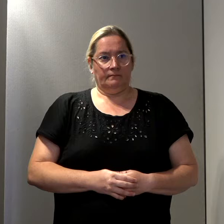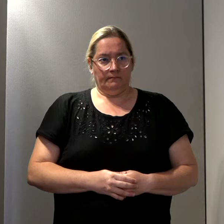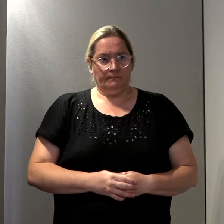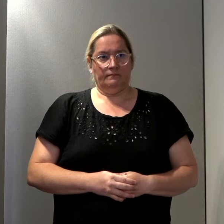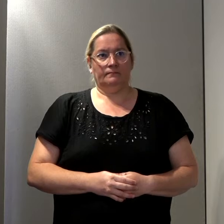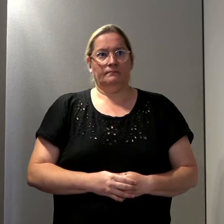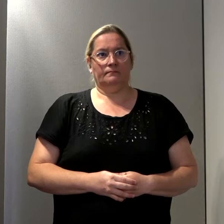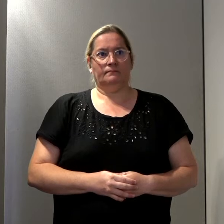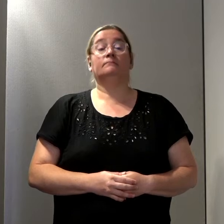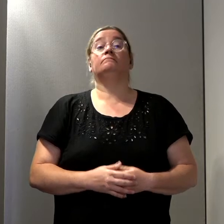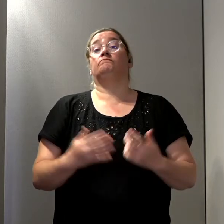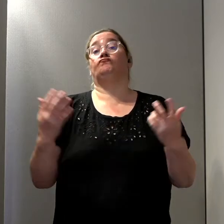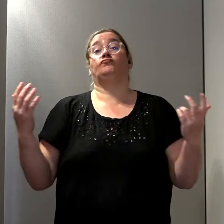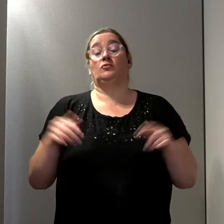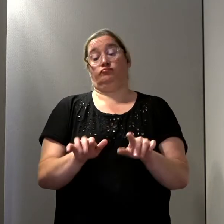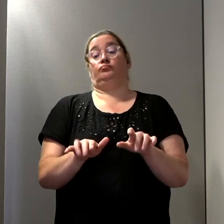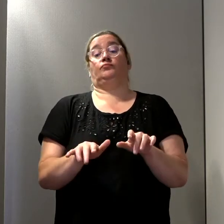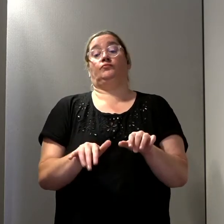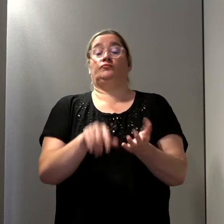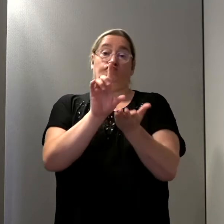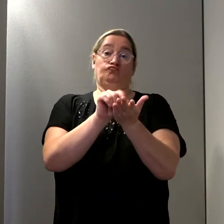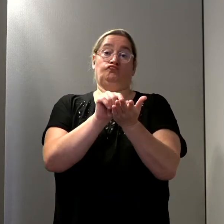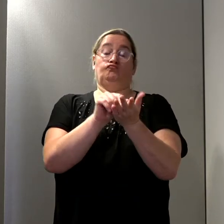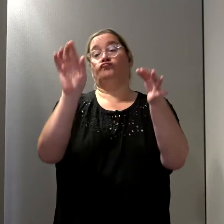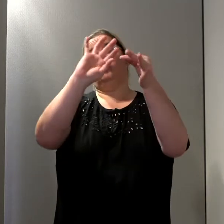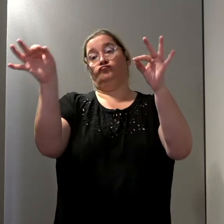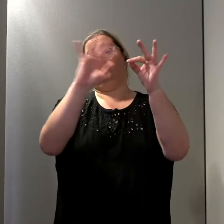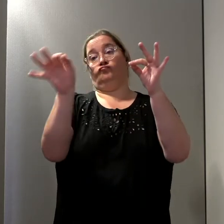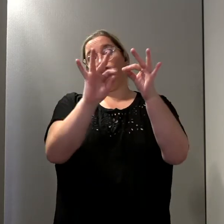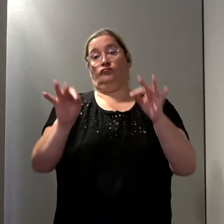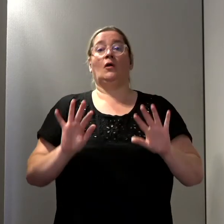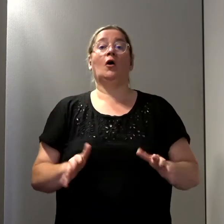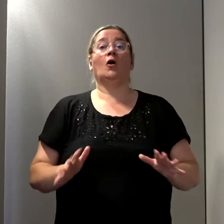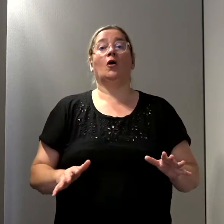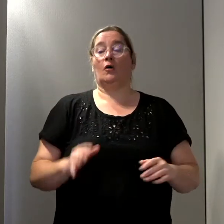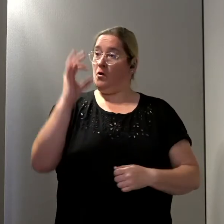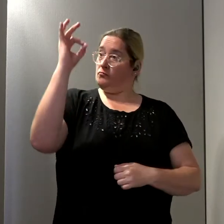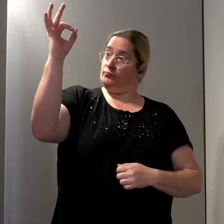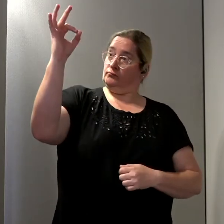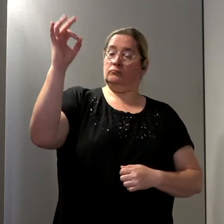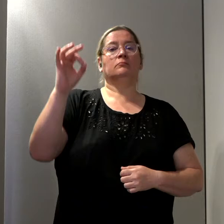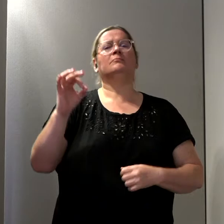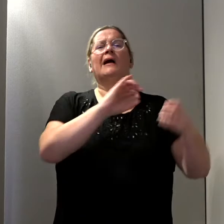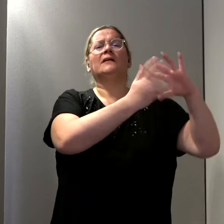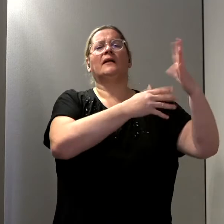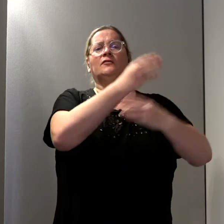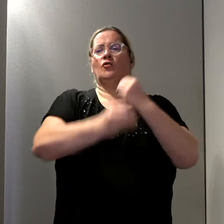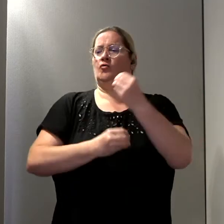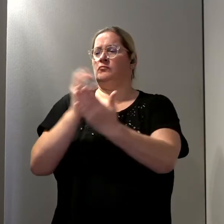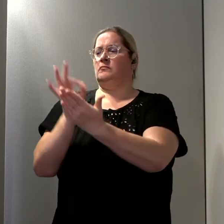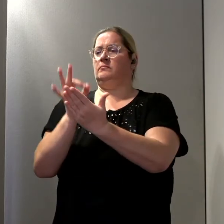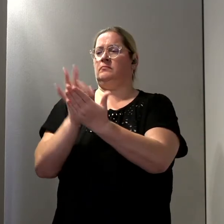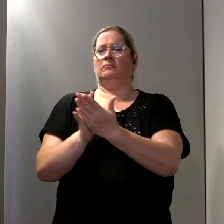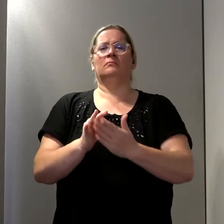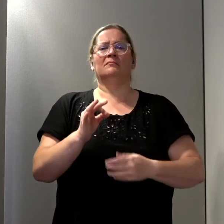on compose le tweet comme on fait d'habitude. On compose le tweet, on clique sur le bouton « Composer un tweet » sur le web ou l'icône